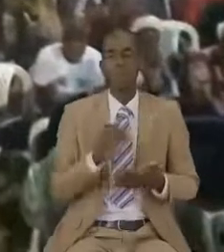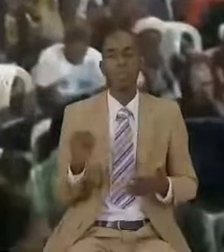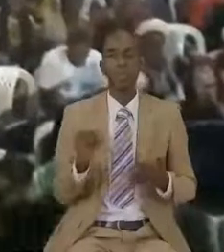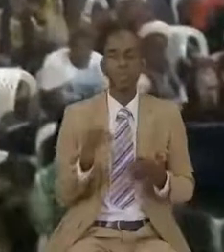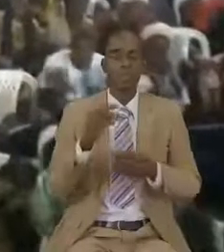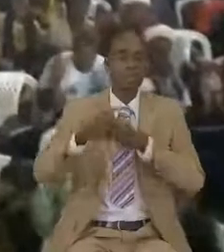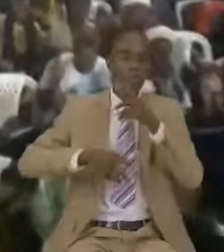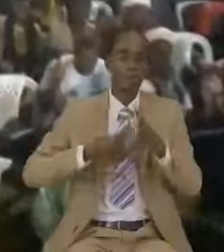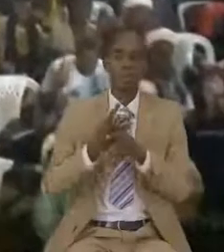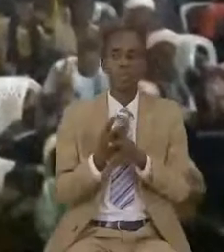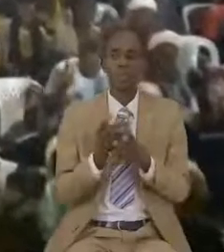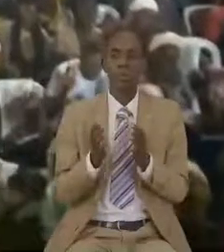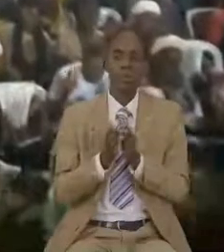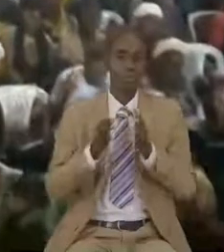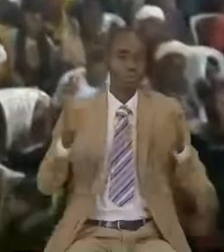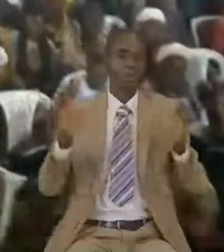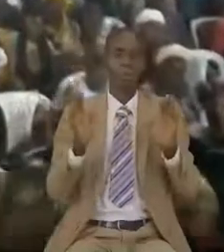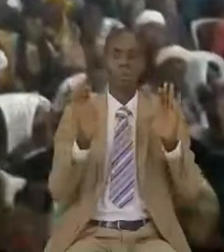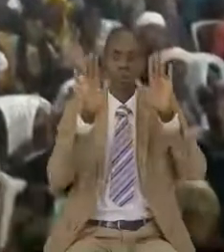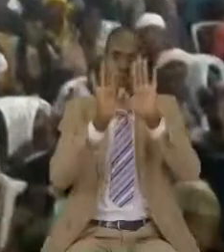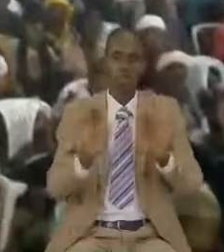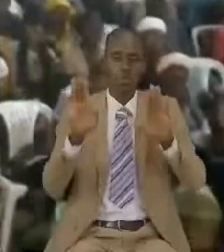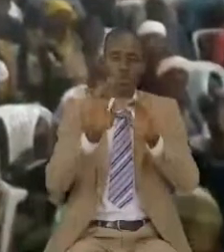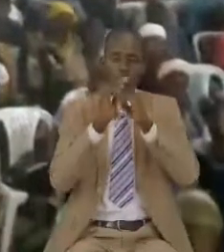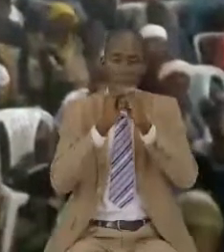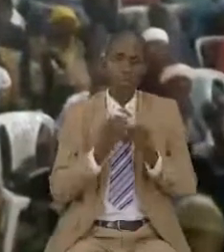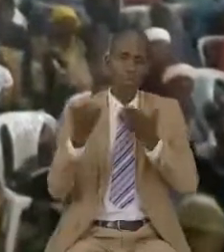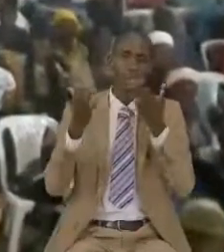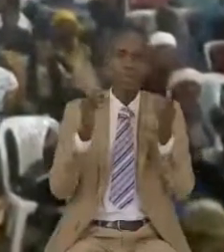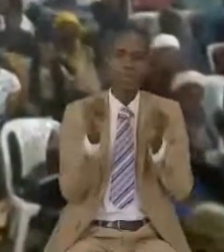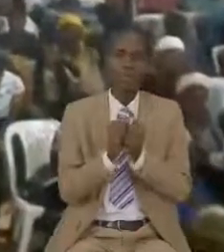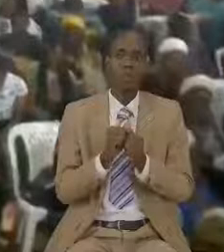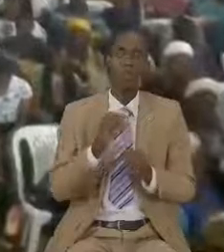Il y aura le culte d'adoration demain.